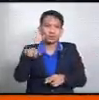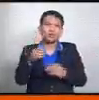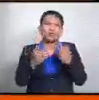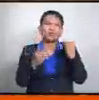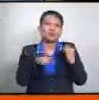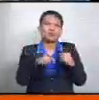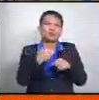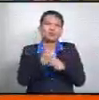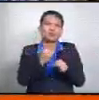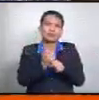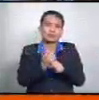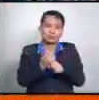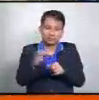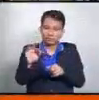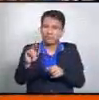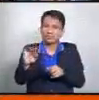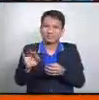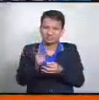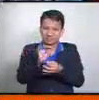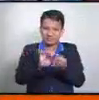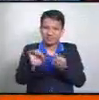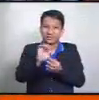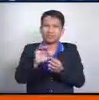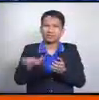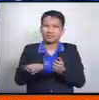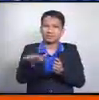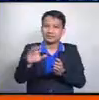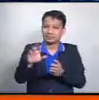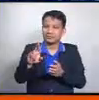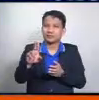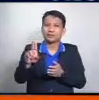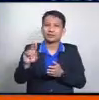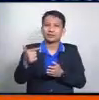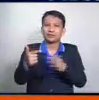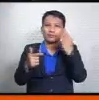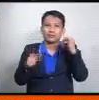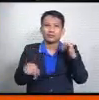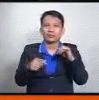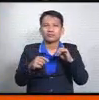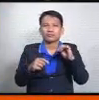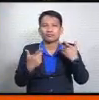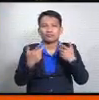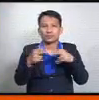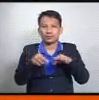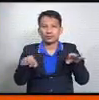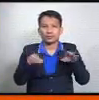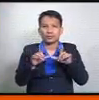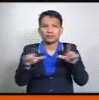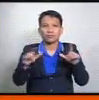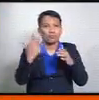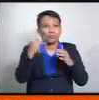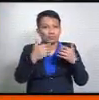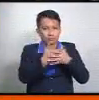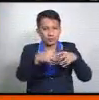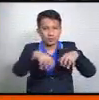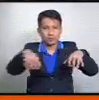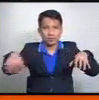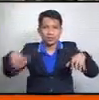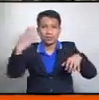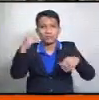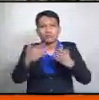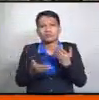umanong pagawaan ng basahan ang palapag ng bahay. Umabot sa ikalawang alarma ang sunog. Dahil bukod sa dikit-dikit ang mga bahay sa